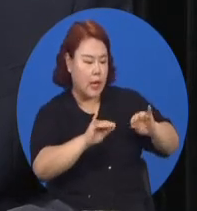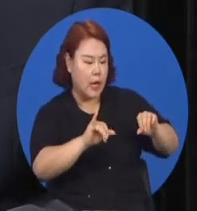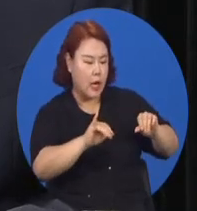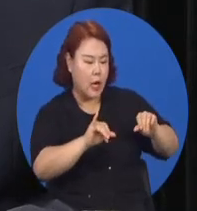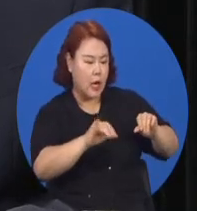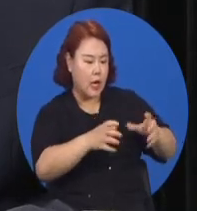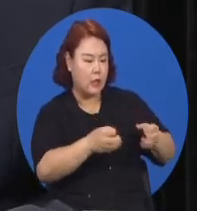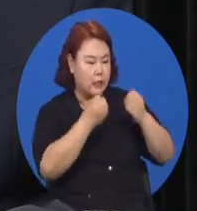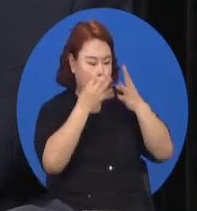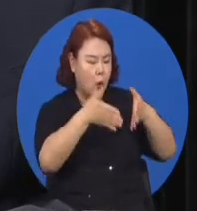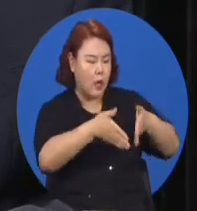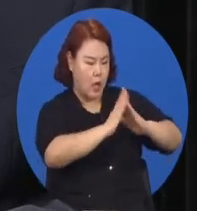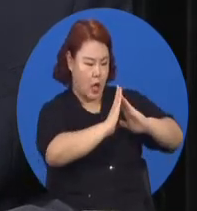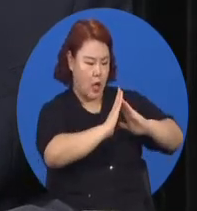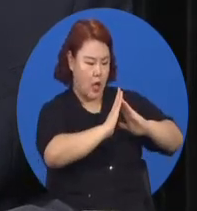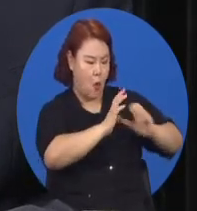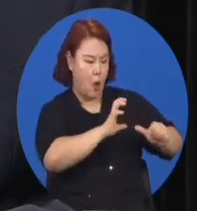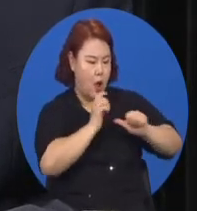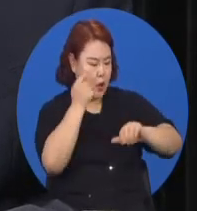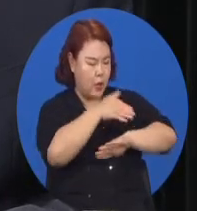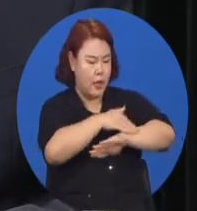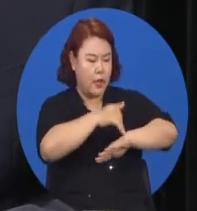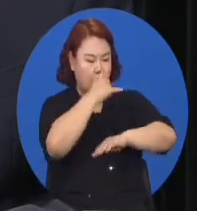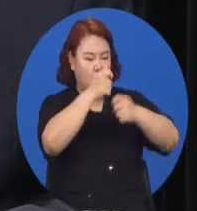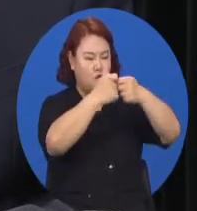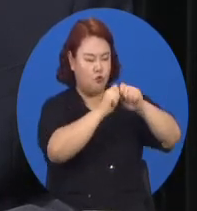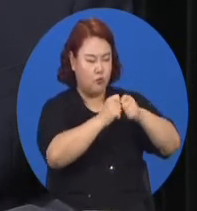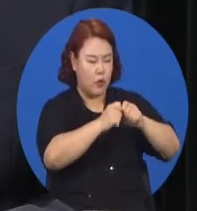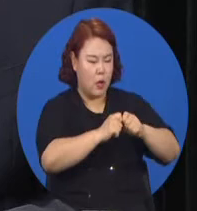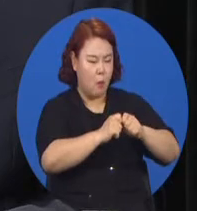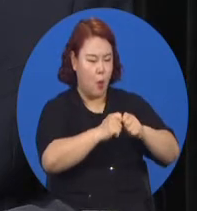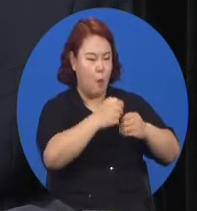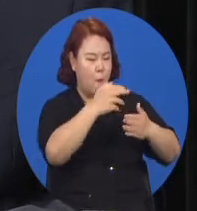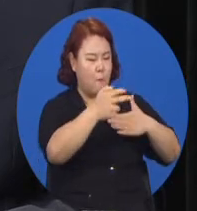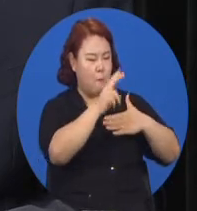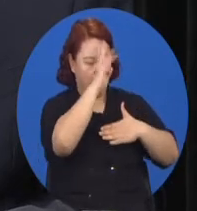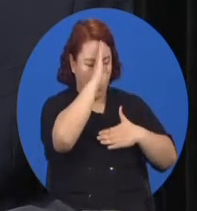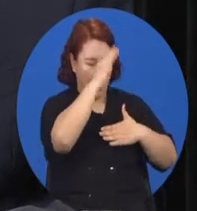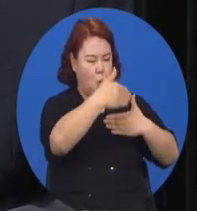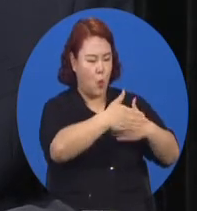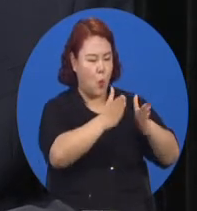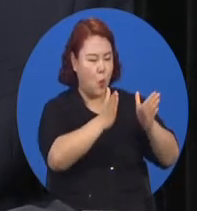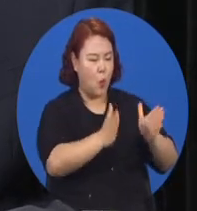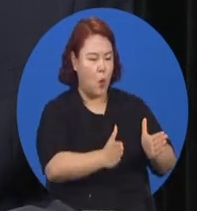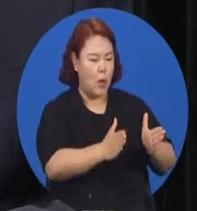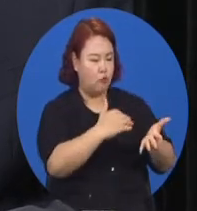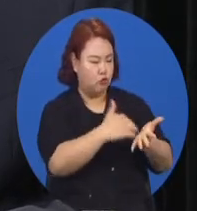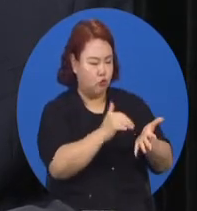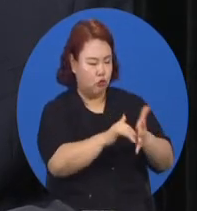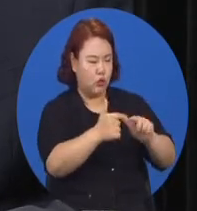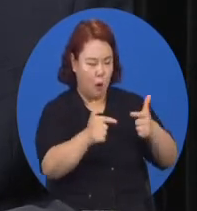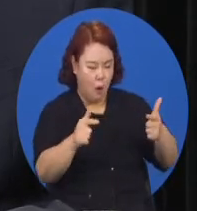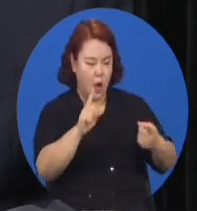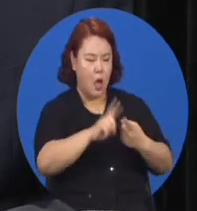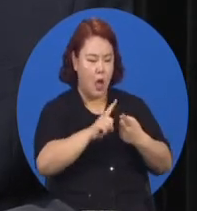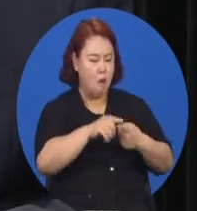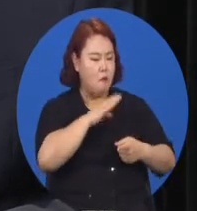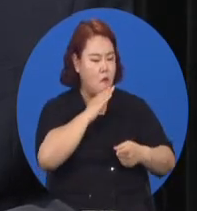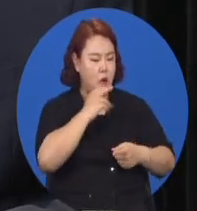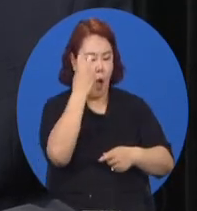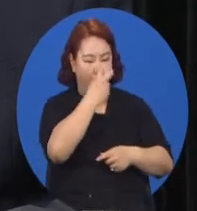세워서 활용할 계획을 가지고 있고 구체적으로 아직 병동의 수 이런 것들은 저희가 타당성 검토를 실제로